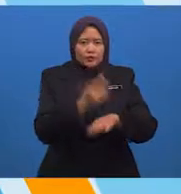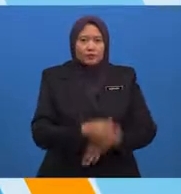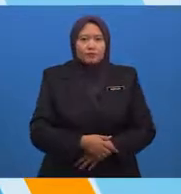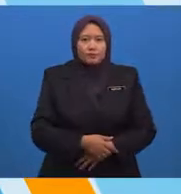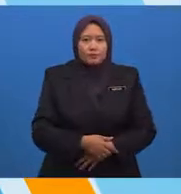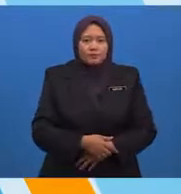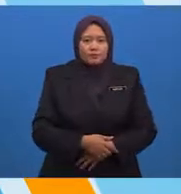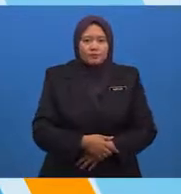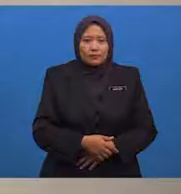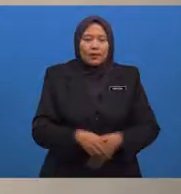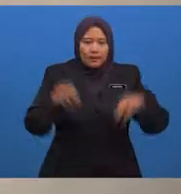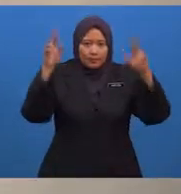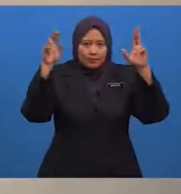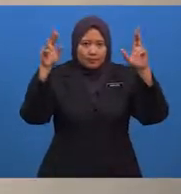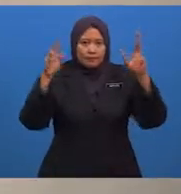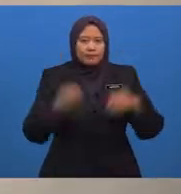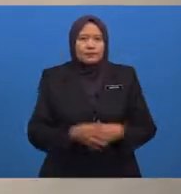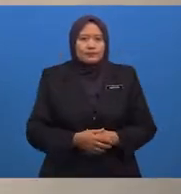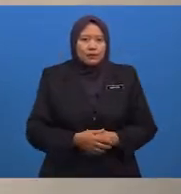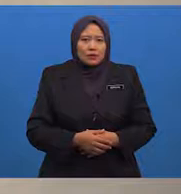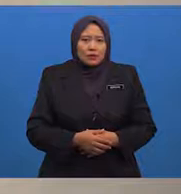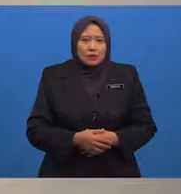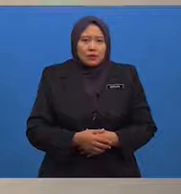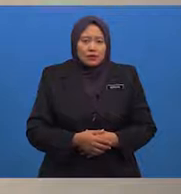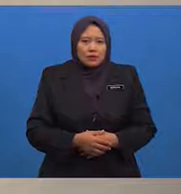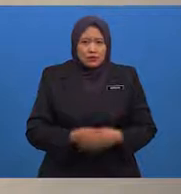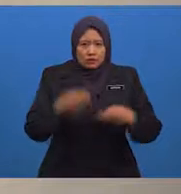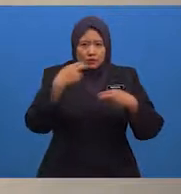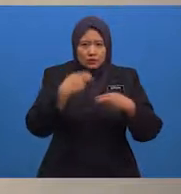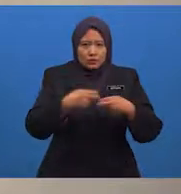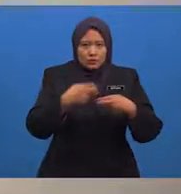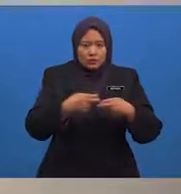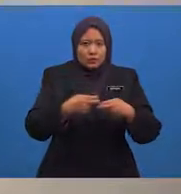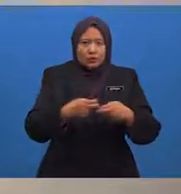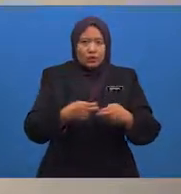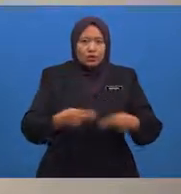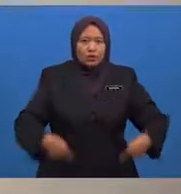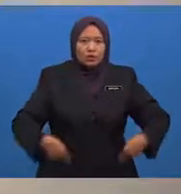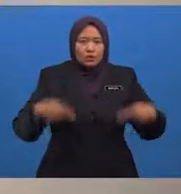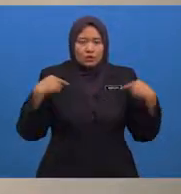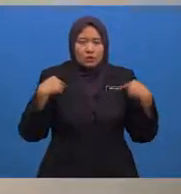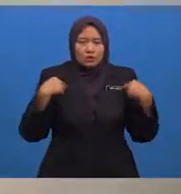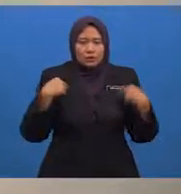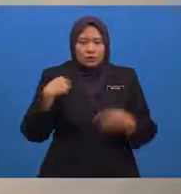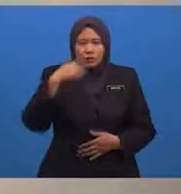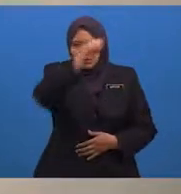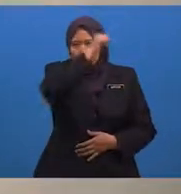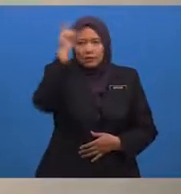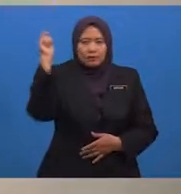Tema drama Hadiah ialah kesempitan hidup akibat kehilangan ketua keluarga.